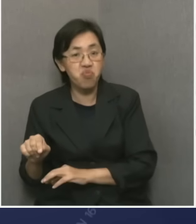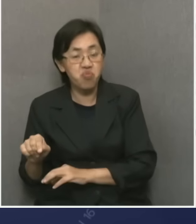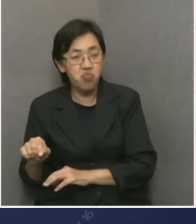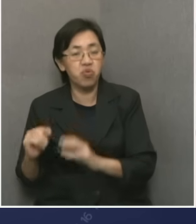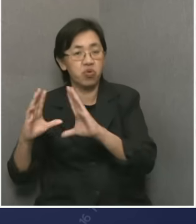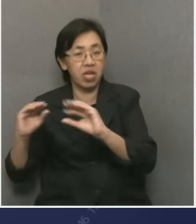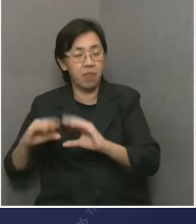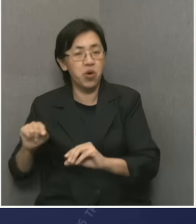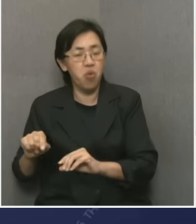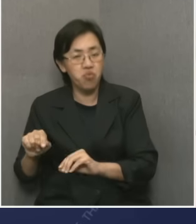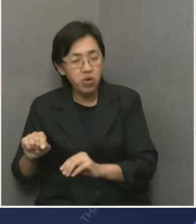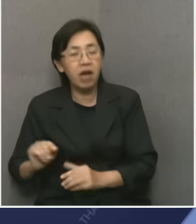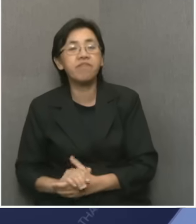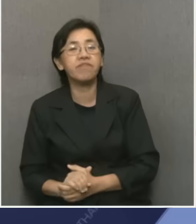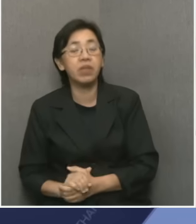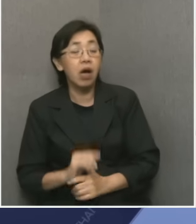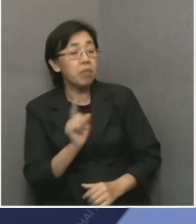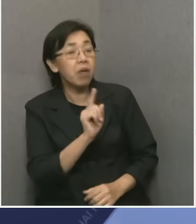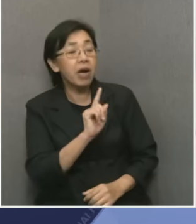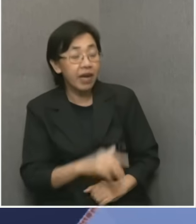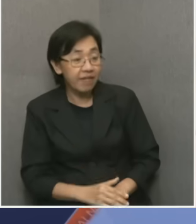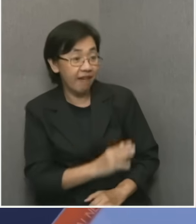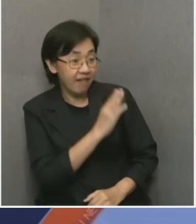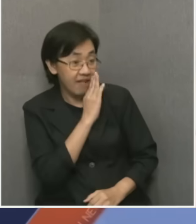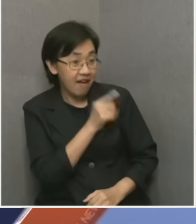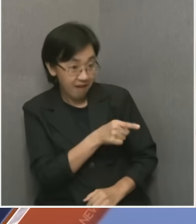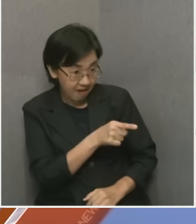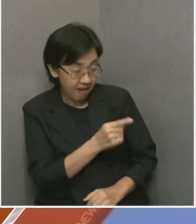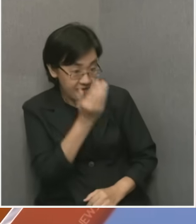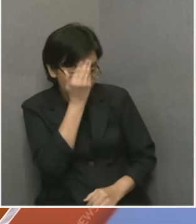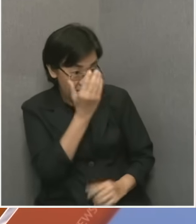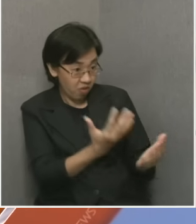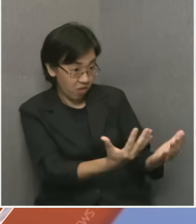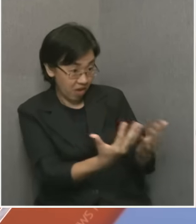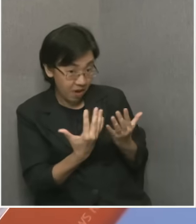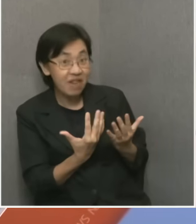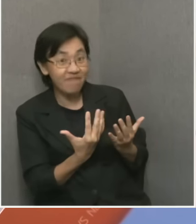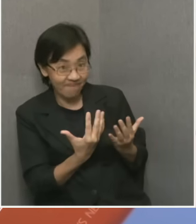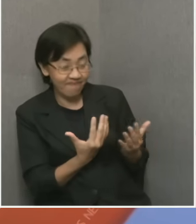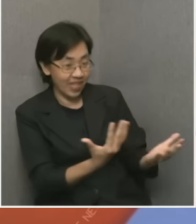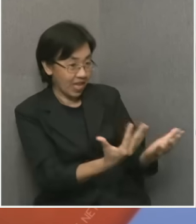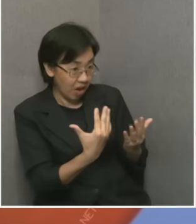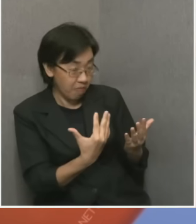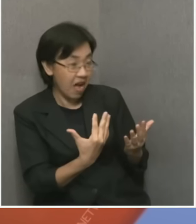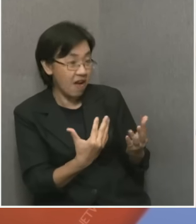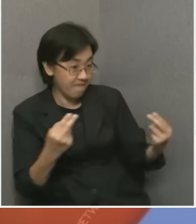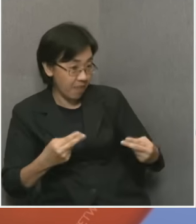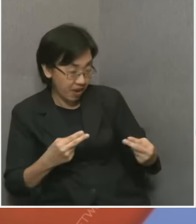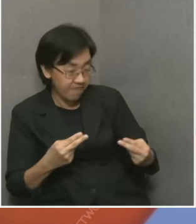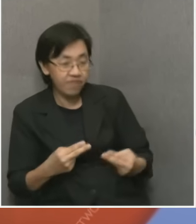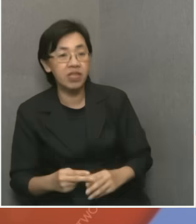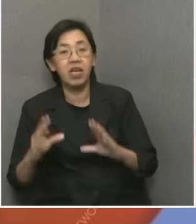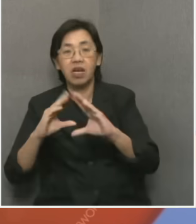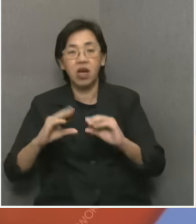อนเนี่ยนะฮะเขาก็ส่งสัญญาณว่าถ้าอิสราเอลเข้ามาเนี่ยนะครับฮิสบุลลอห์จะเข้าร่ว